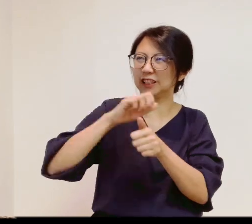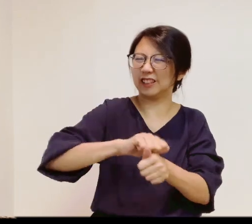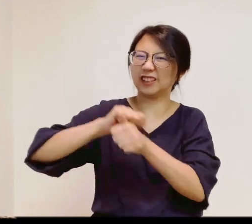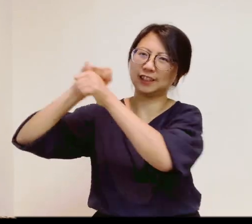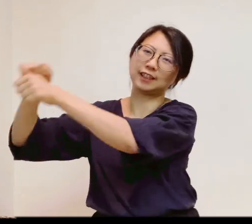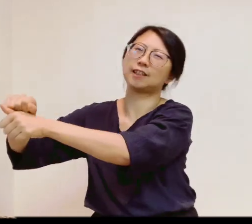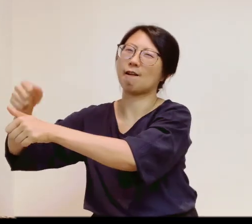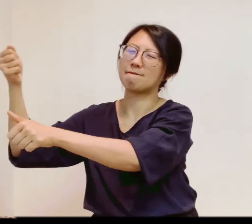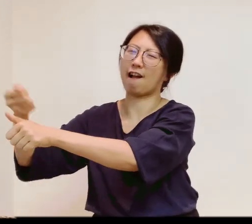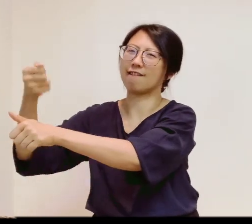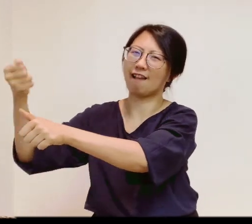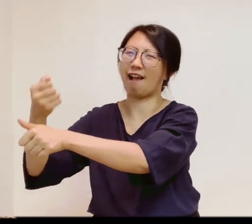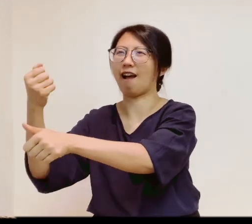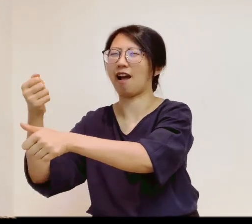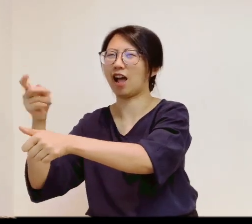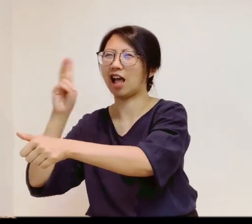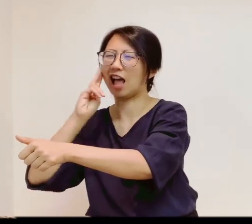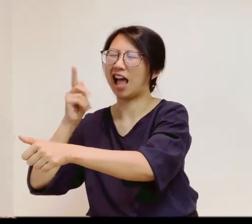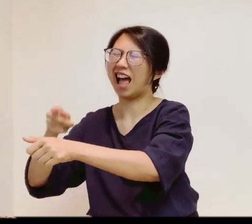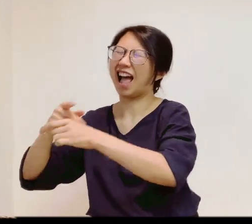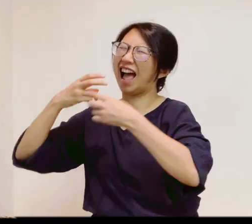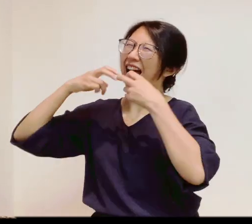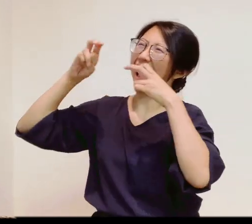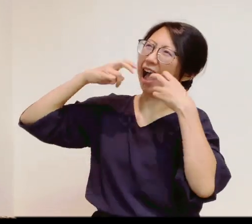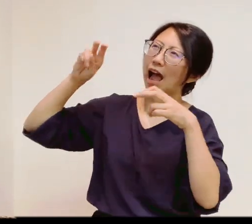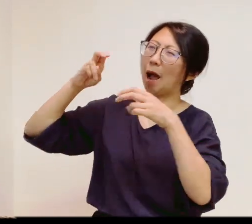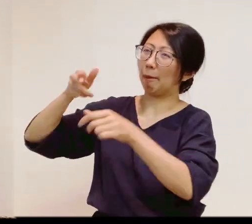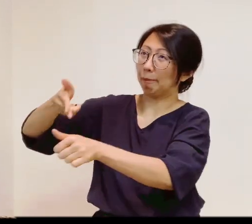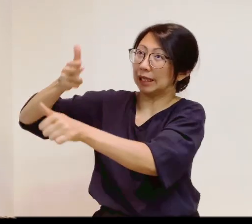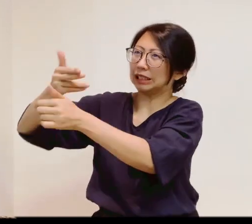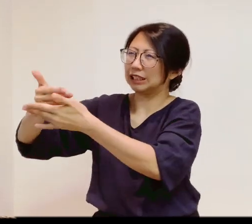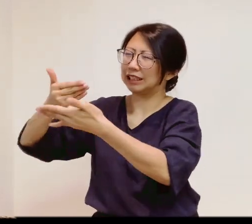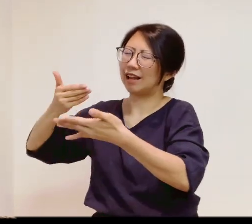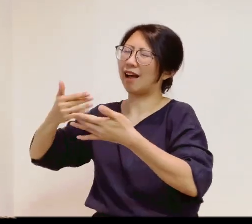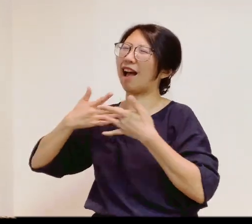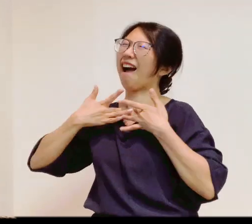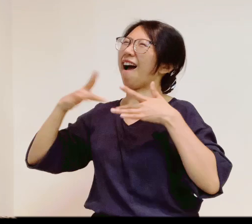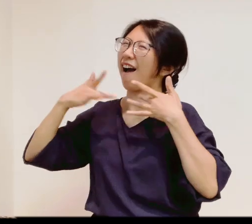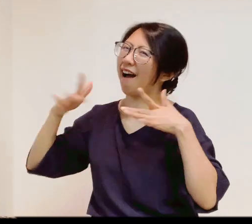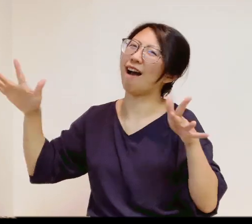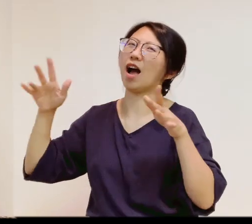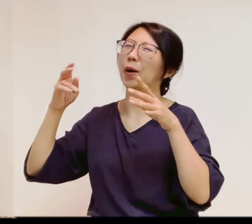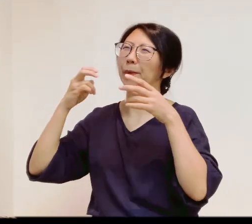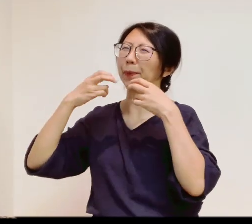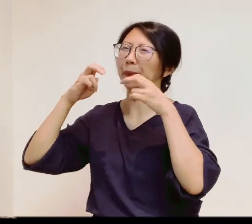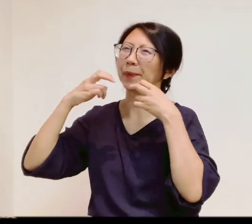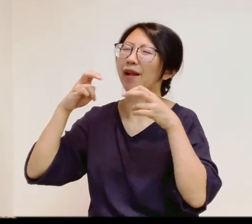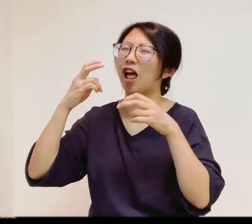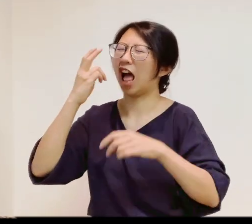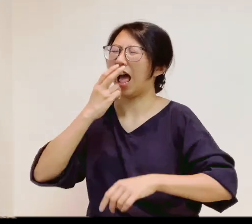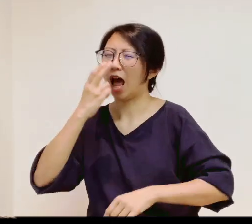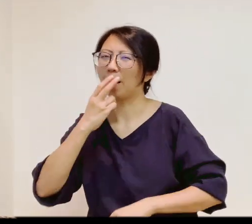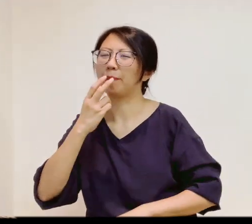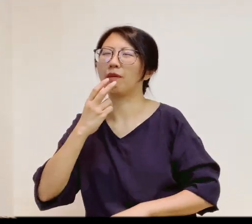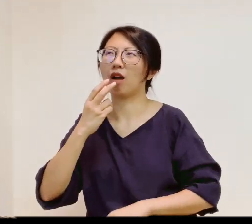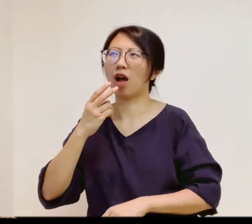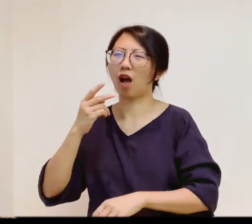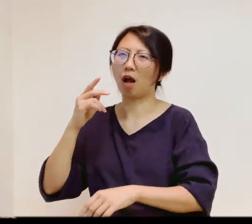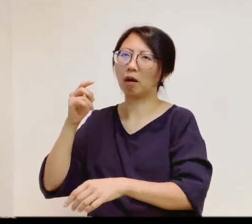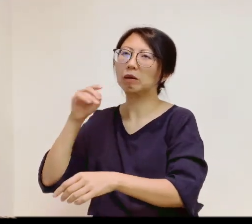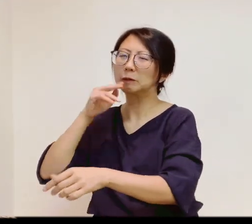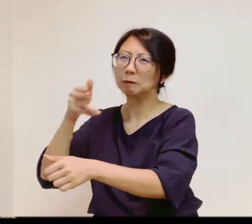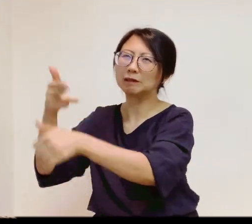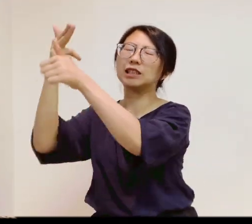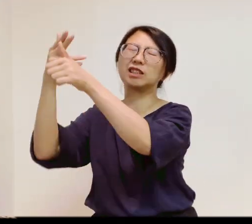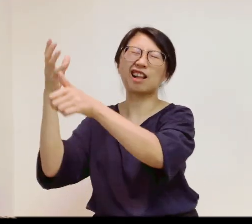咧喺樹即係受到折磨啊，跟住或者俾人哋槍斃之前咧，就會大嗌大叫。咁結果咧就喺呢個